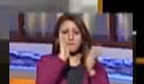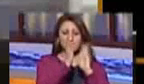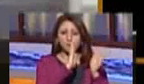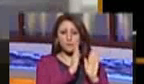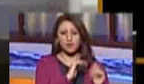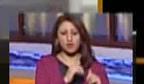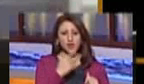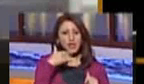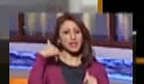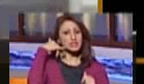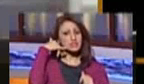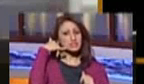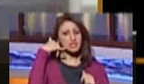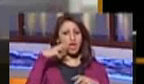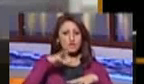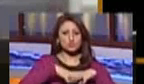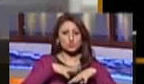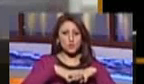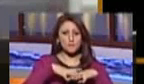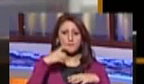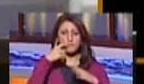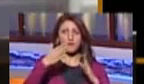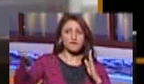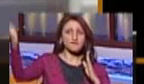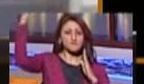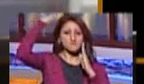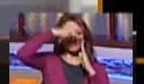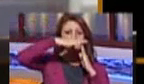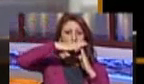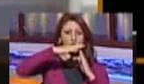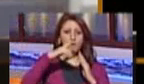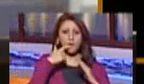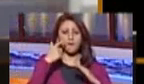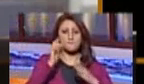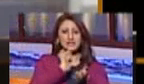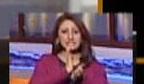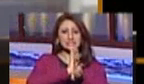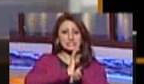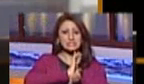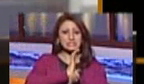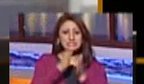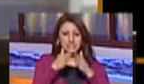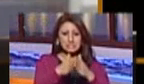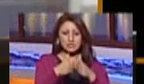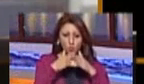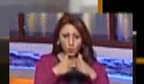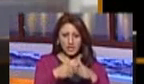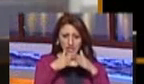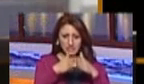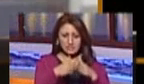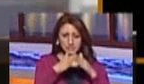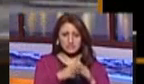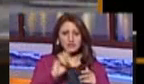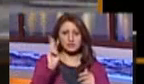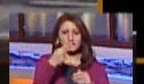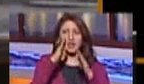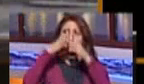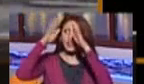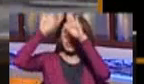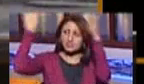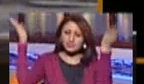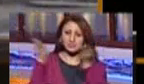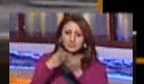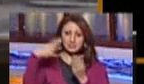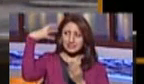شبكة الاتصالات المتواجدة على سطح مبنى مجمع المحاكم بالسويس بالإضافة إلى سرقة جهاز تكييف وتم